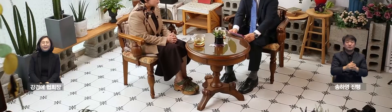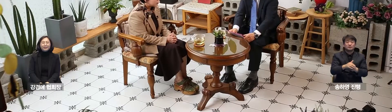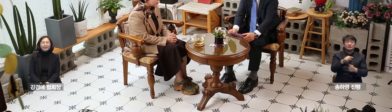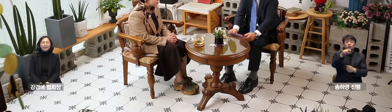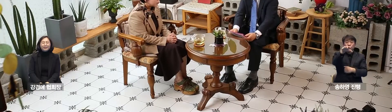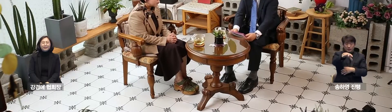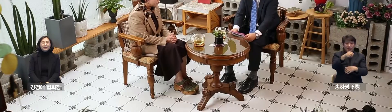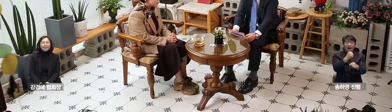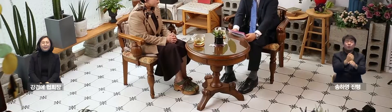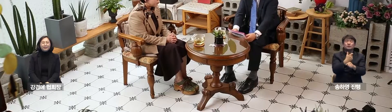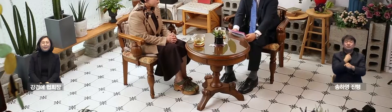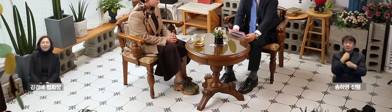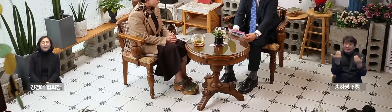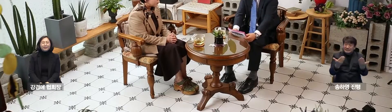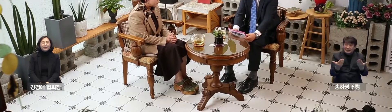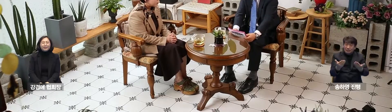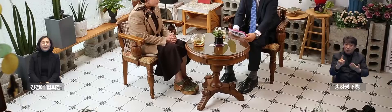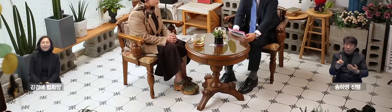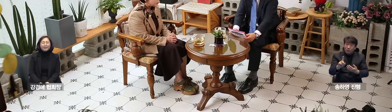싶은 일? 뭐.